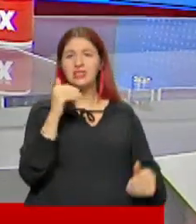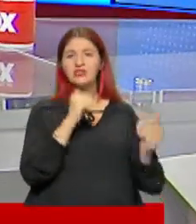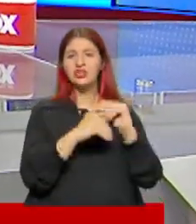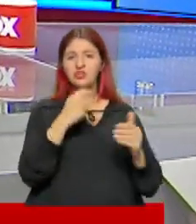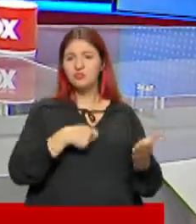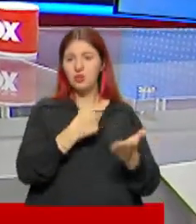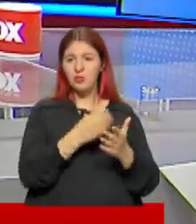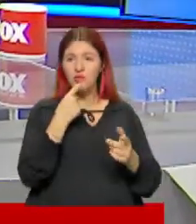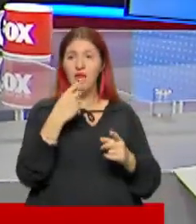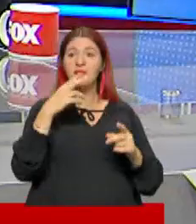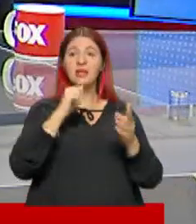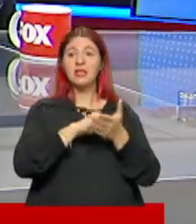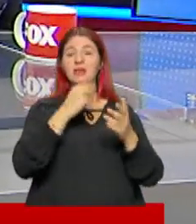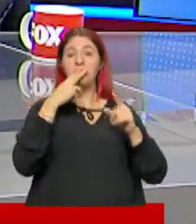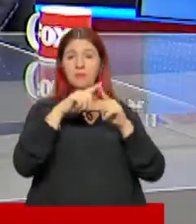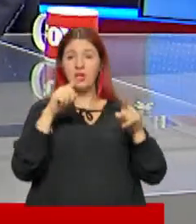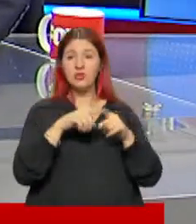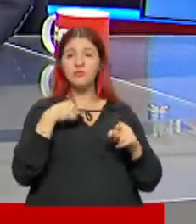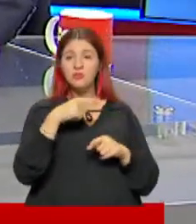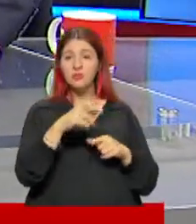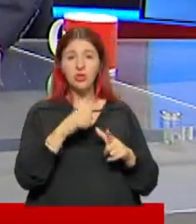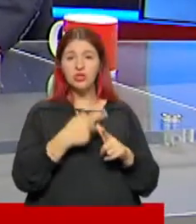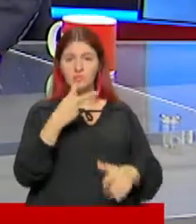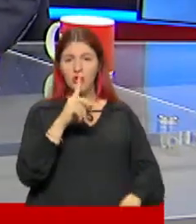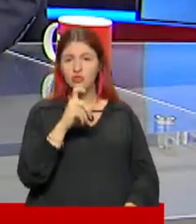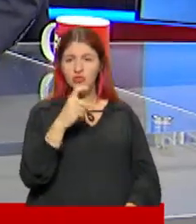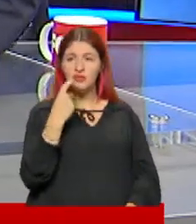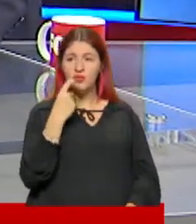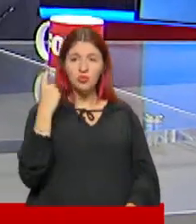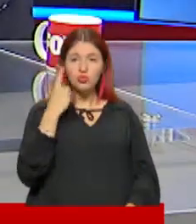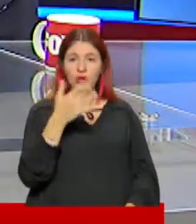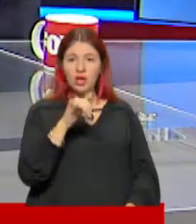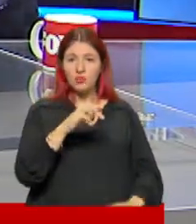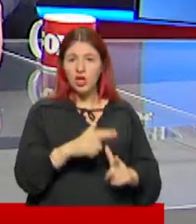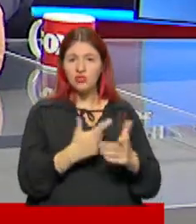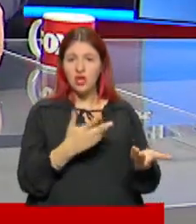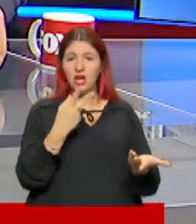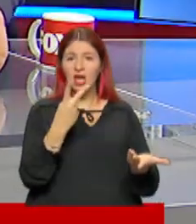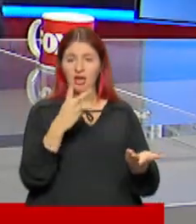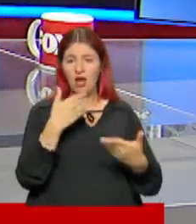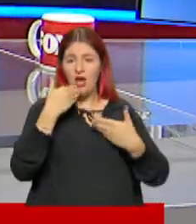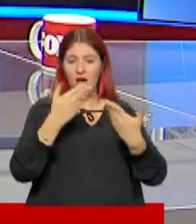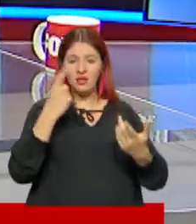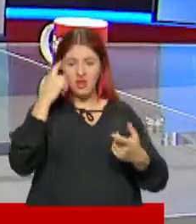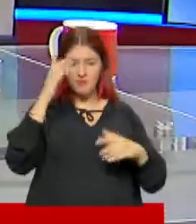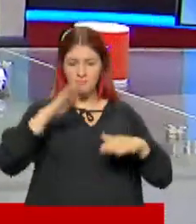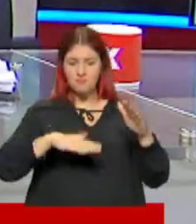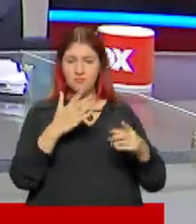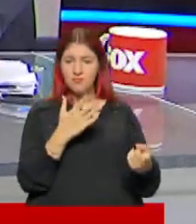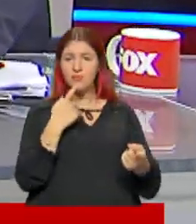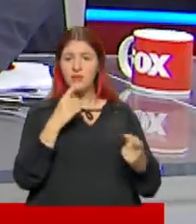yatırımı olduğu. Gazete Pencere. Biz bu projeyi 2019'da duymuştuk zaten, aynı proje, iki lansman, iki tanıtım